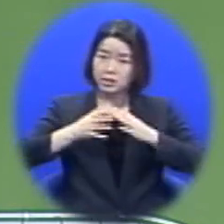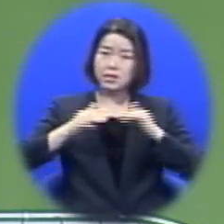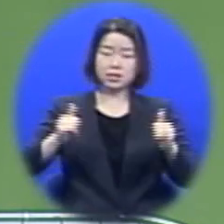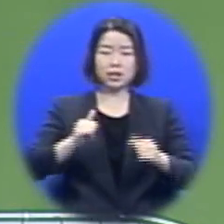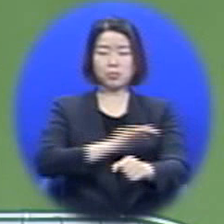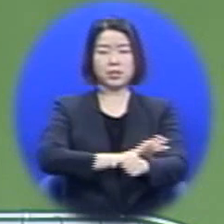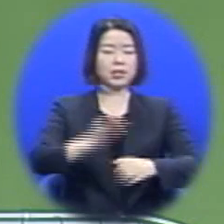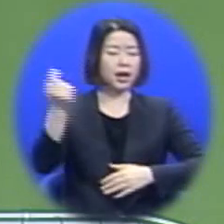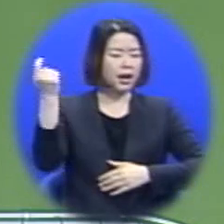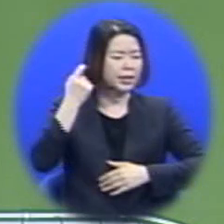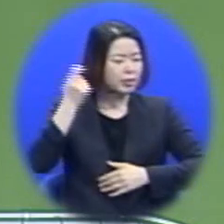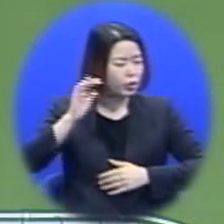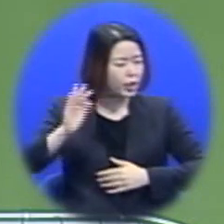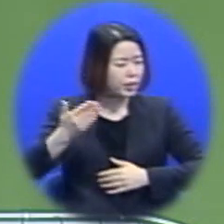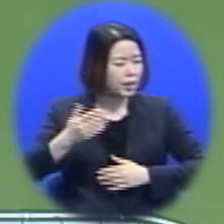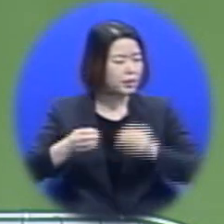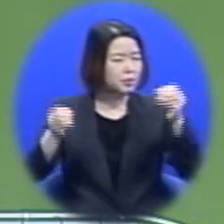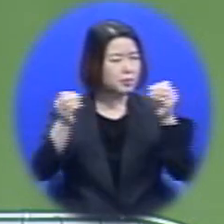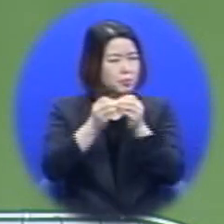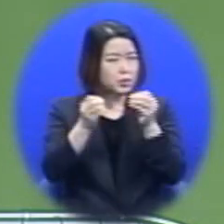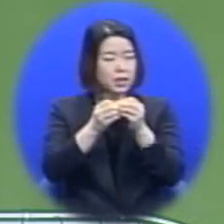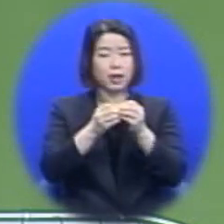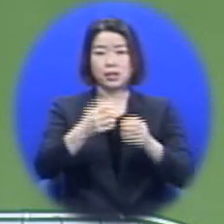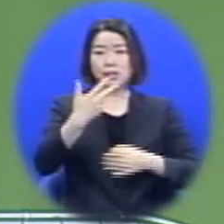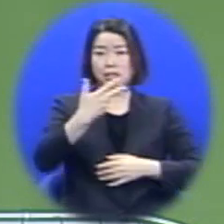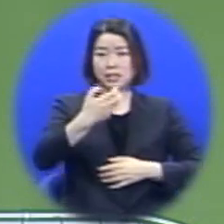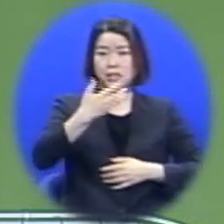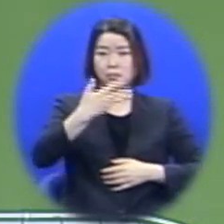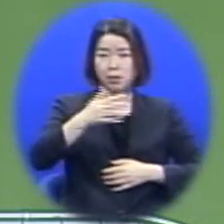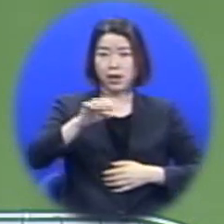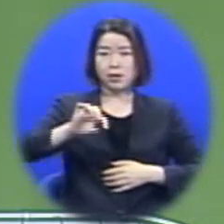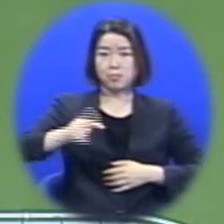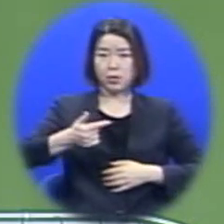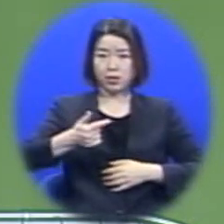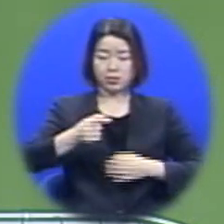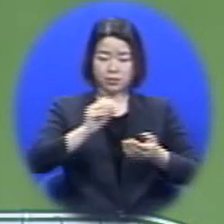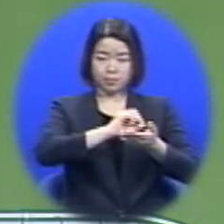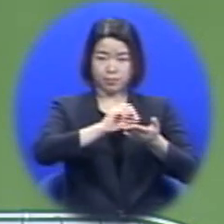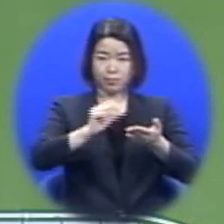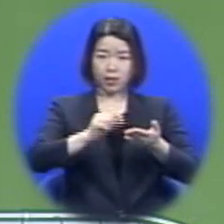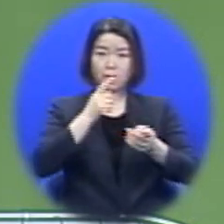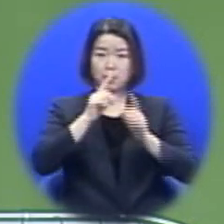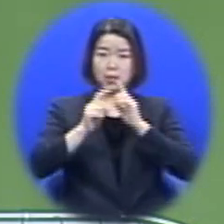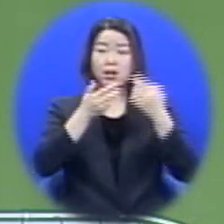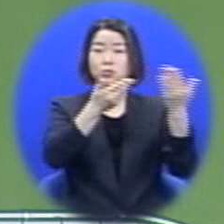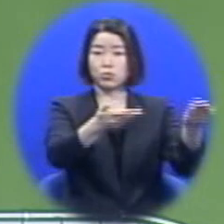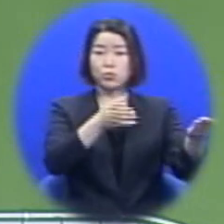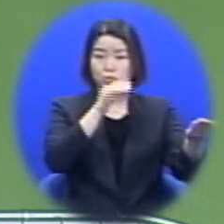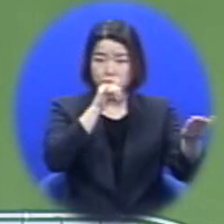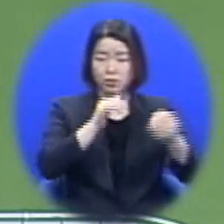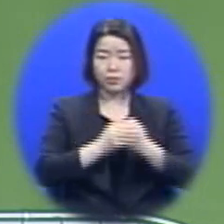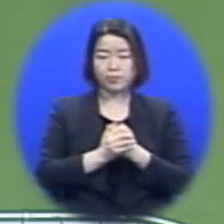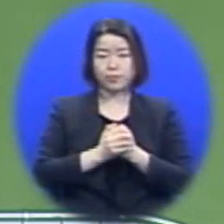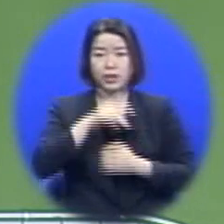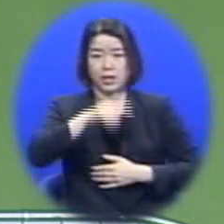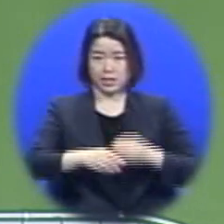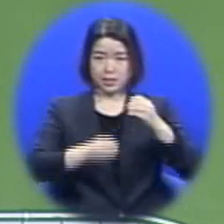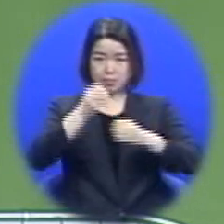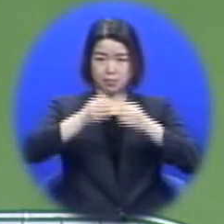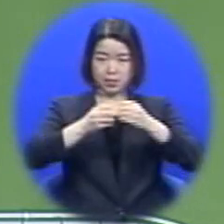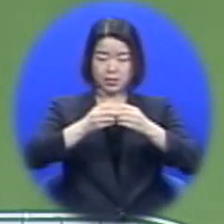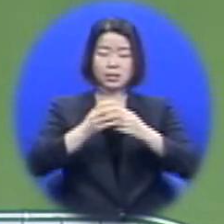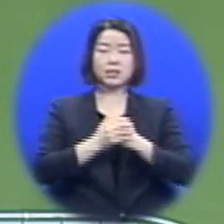하는 메시지를 지금 시편 78편 기자가 말씀하고 있는 겁니다. 그리고 이